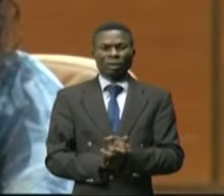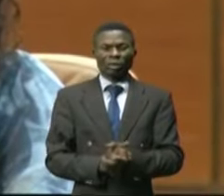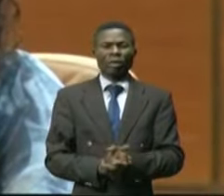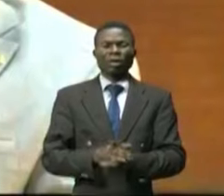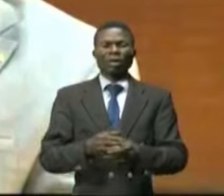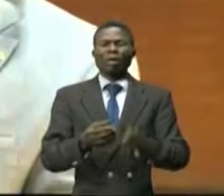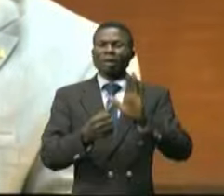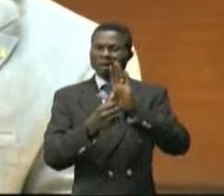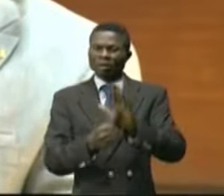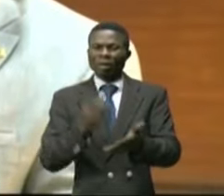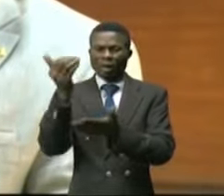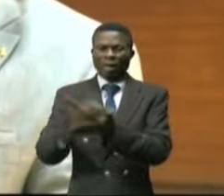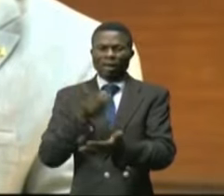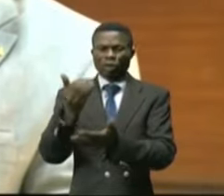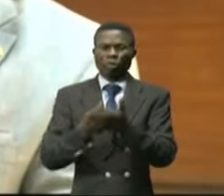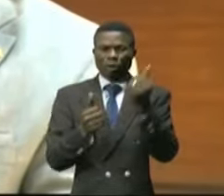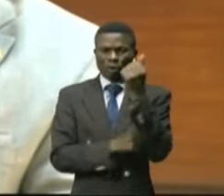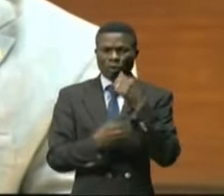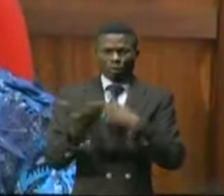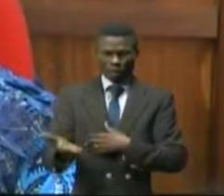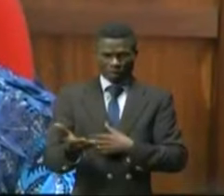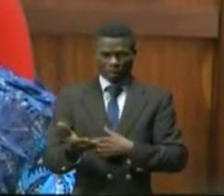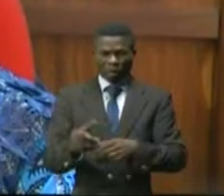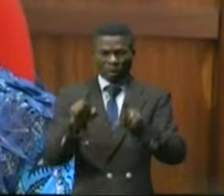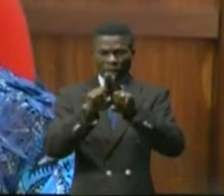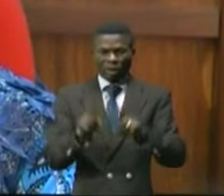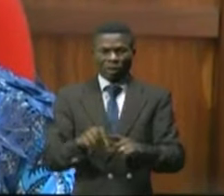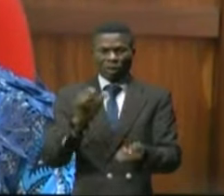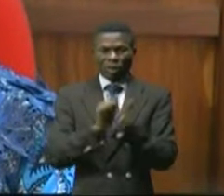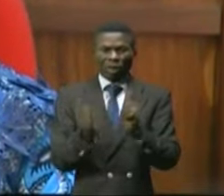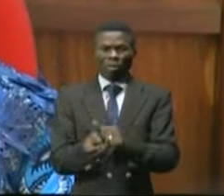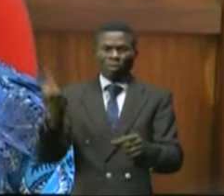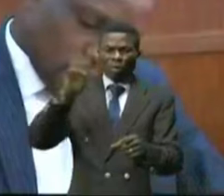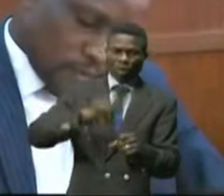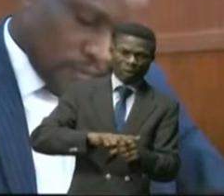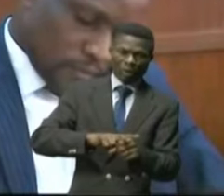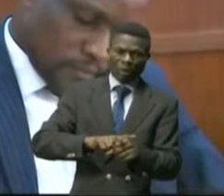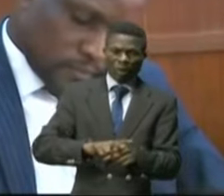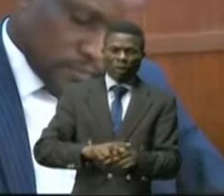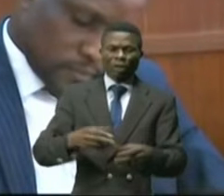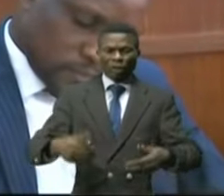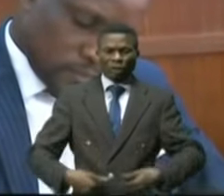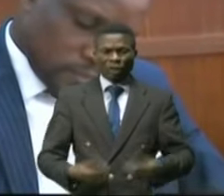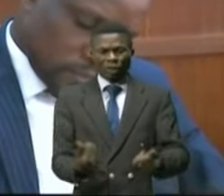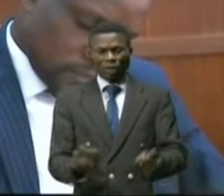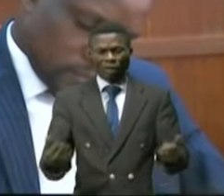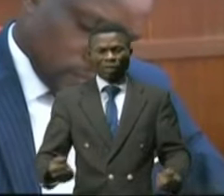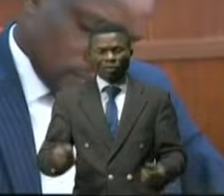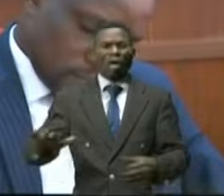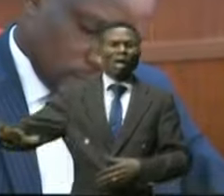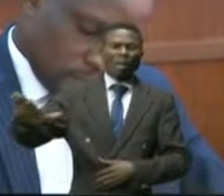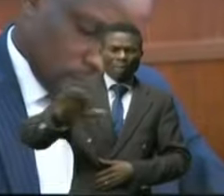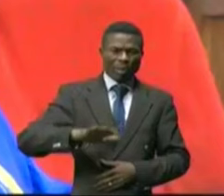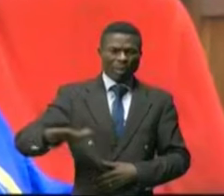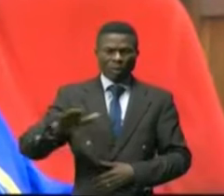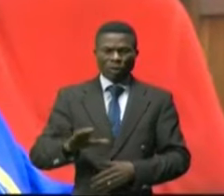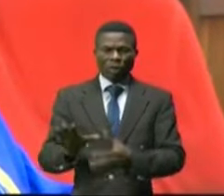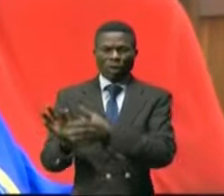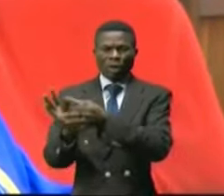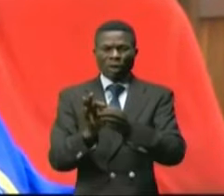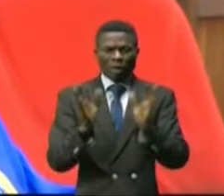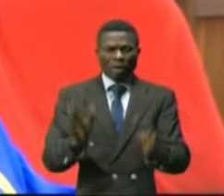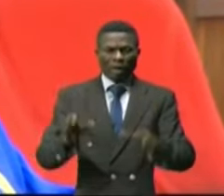traite des personnes. Et concernant des cas de violence sur mineurs recensés ça et là, la